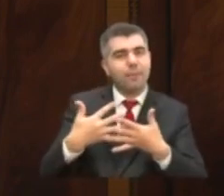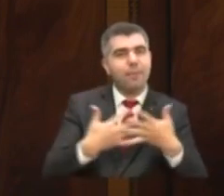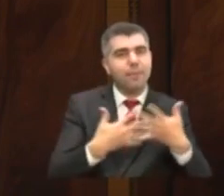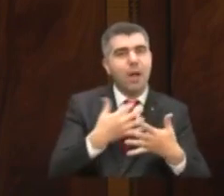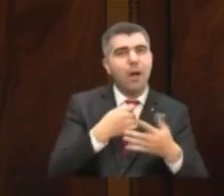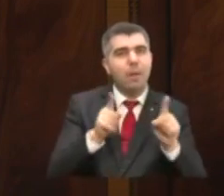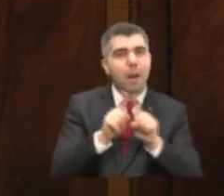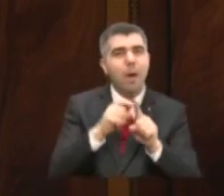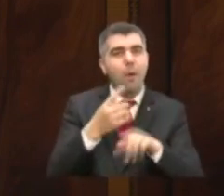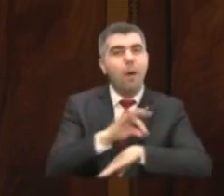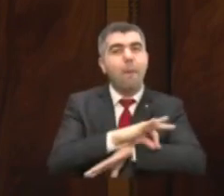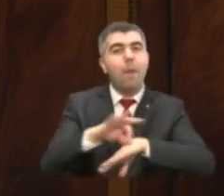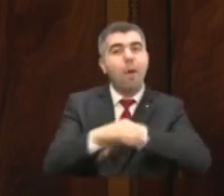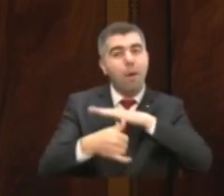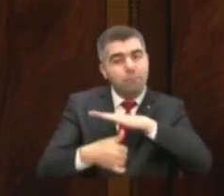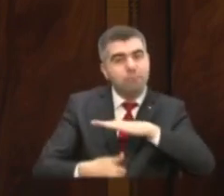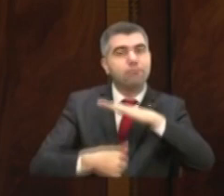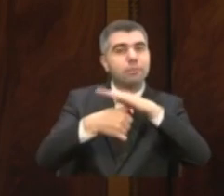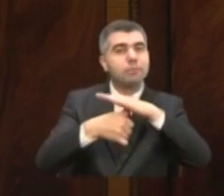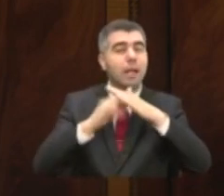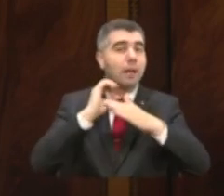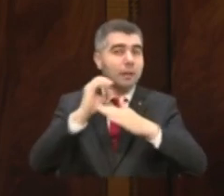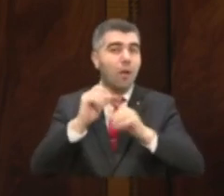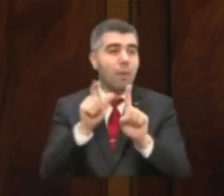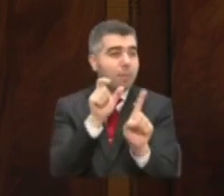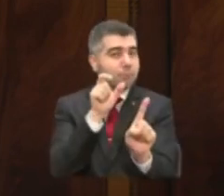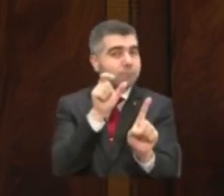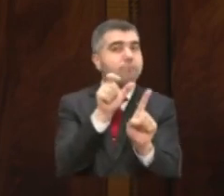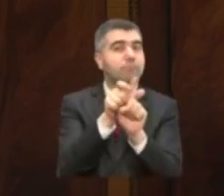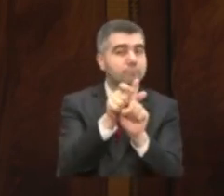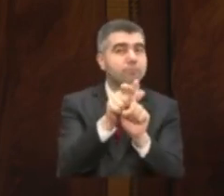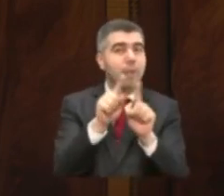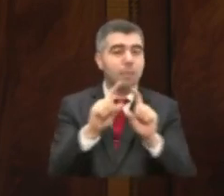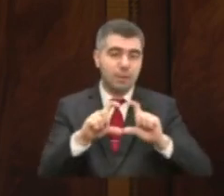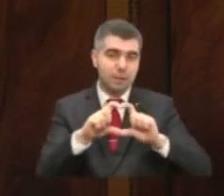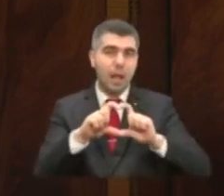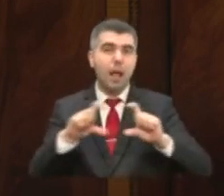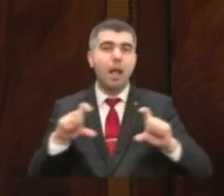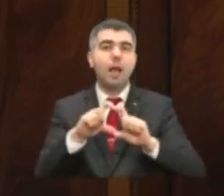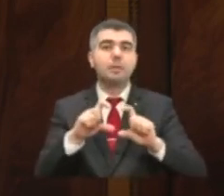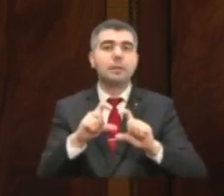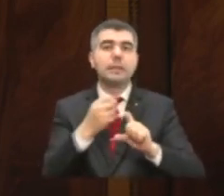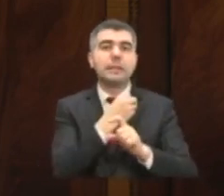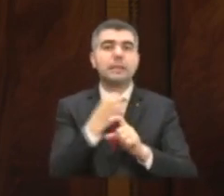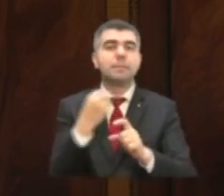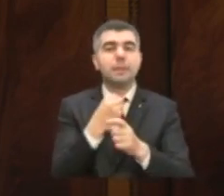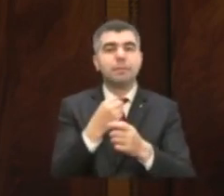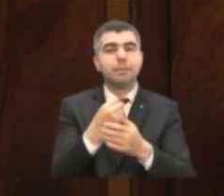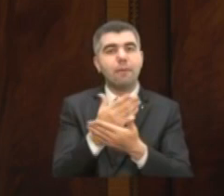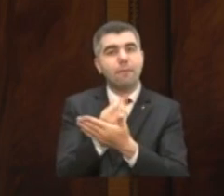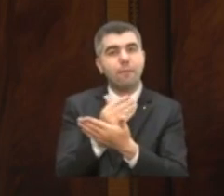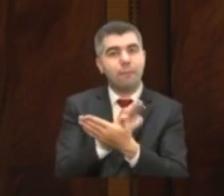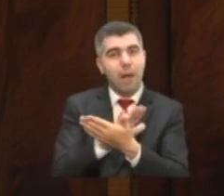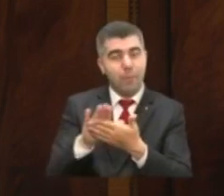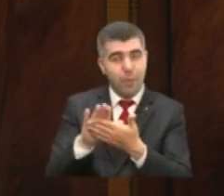وكالة خاصة أو جهاز خاص لمتابعة نظام المساعدة الطبية، وسترصد هذه